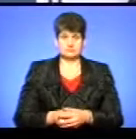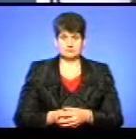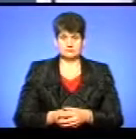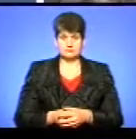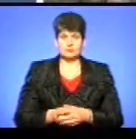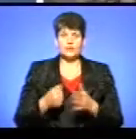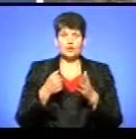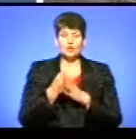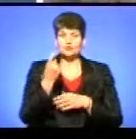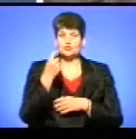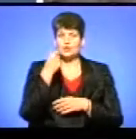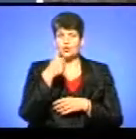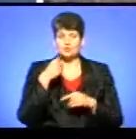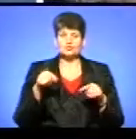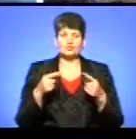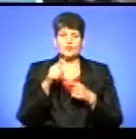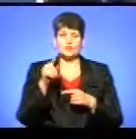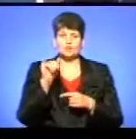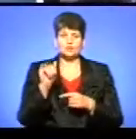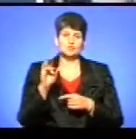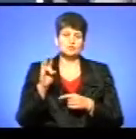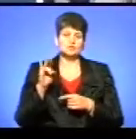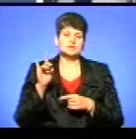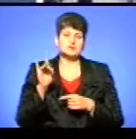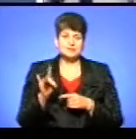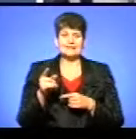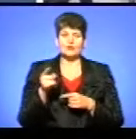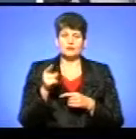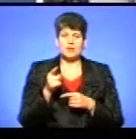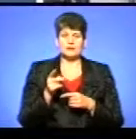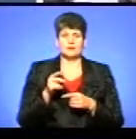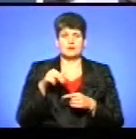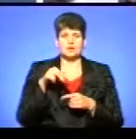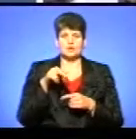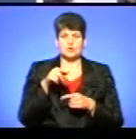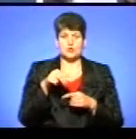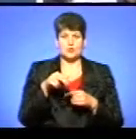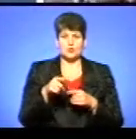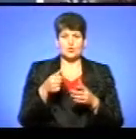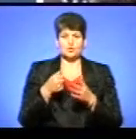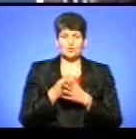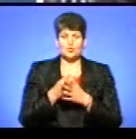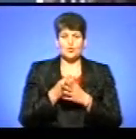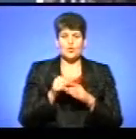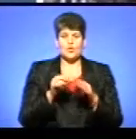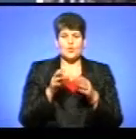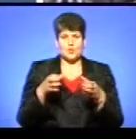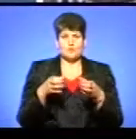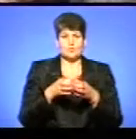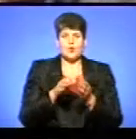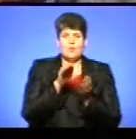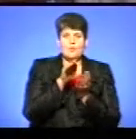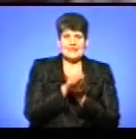До сторіччя утворення Західноукраїнської народної республіки тернополяни пройшли ходою до меморіального комплексу могили січових